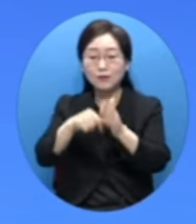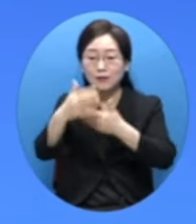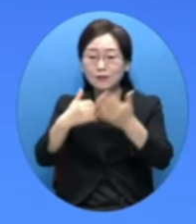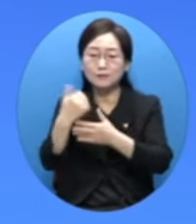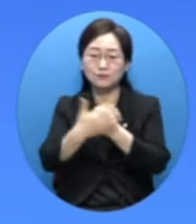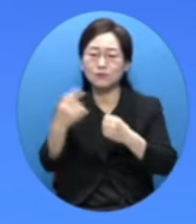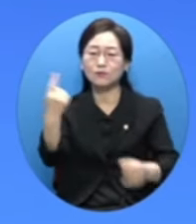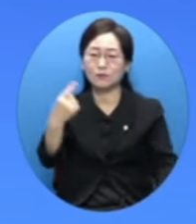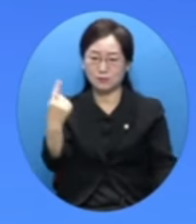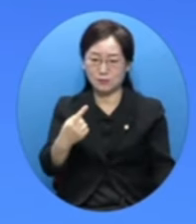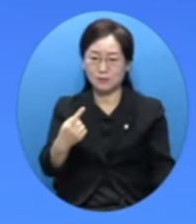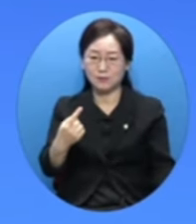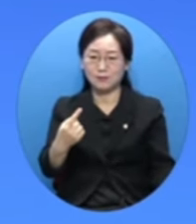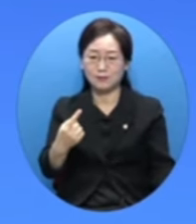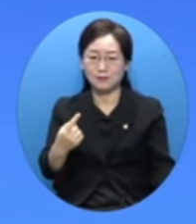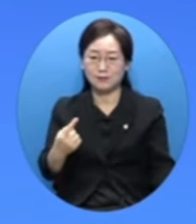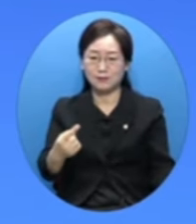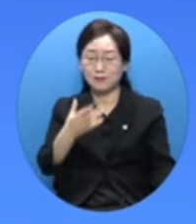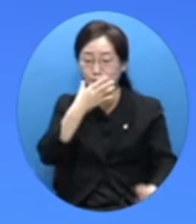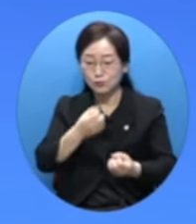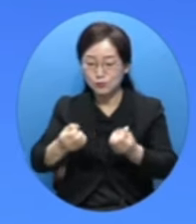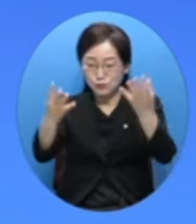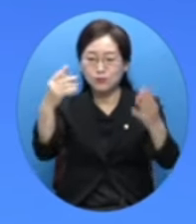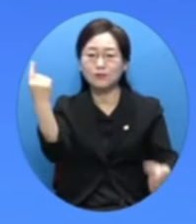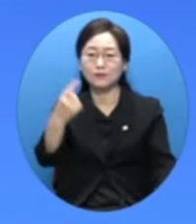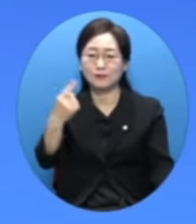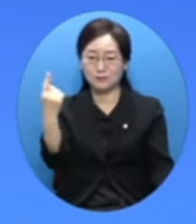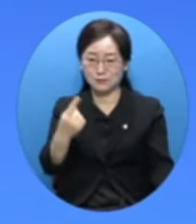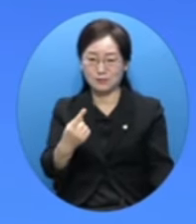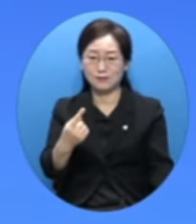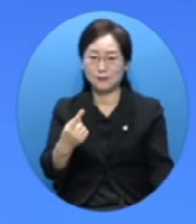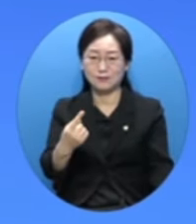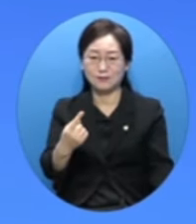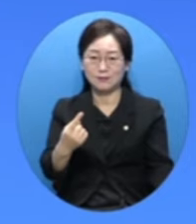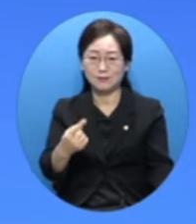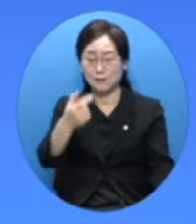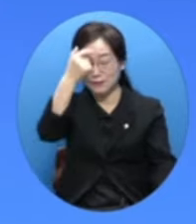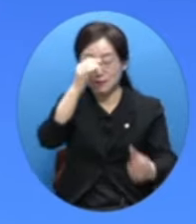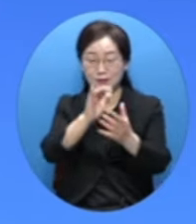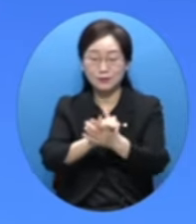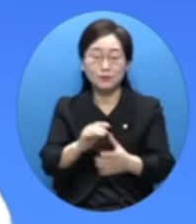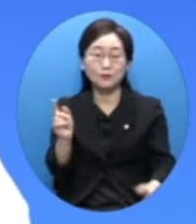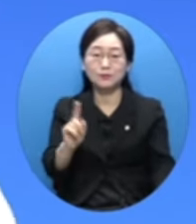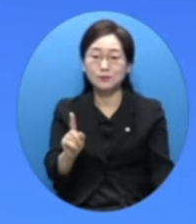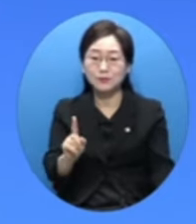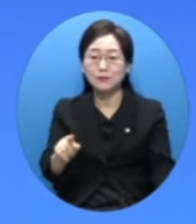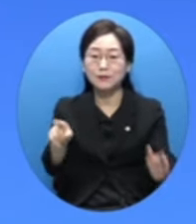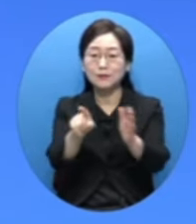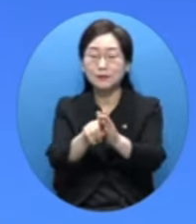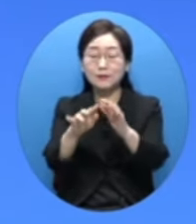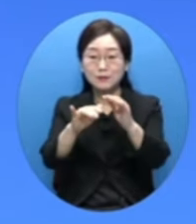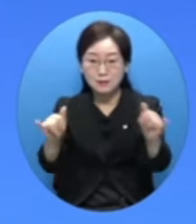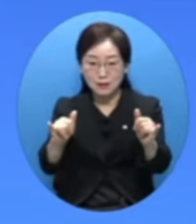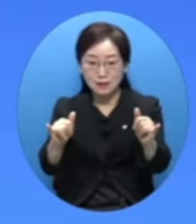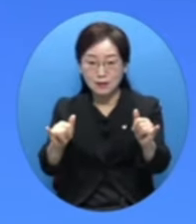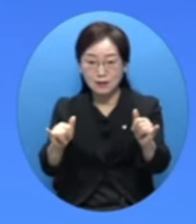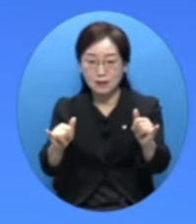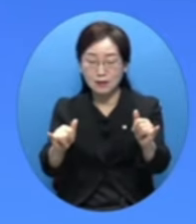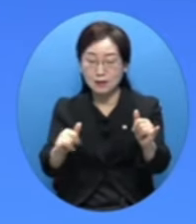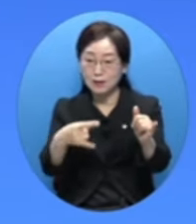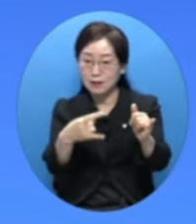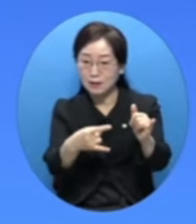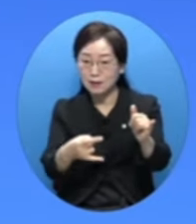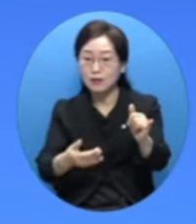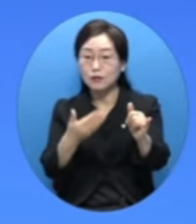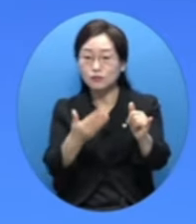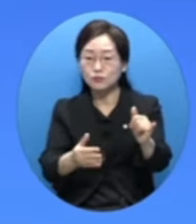임하는 것입니다. 축복이 임하는 것입니다. 기도는 믿는 자들에게 주신 놀라운